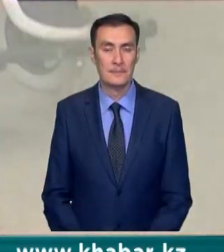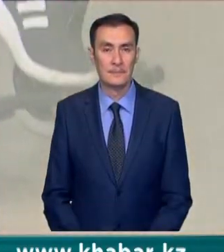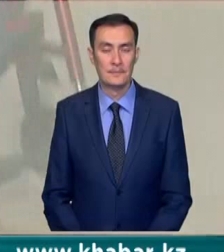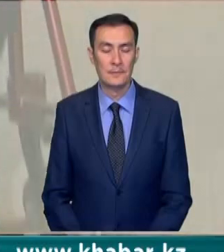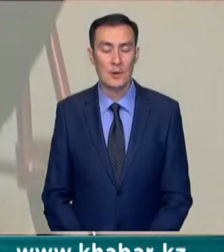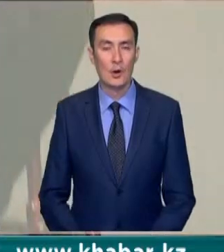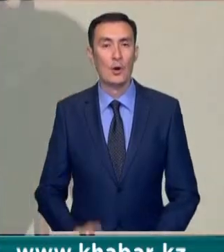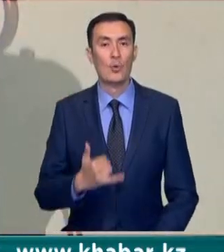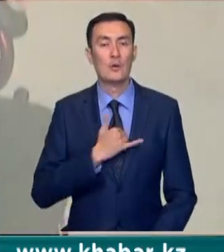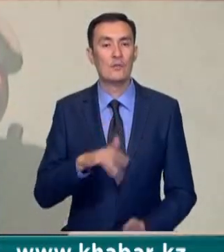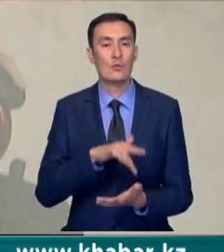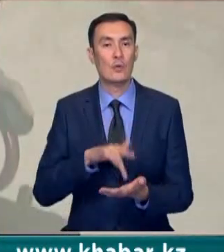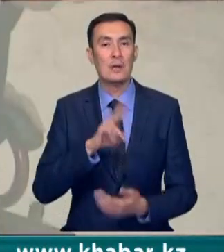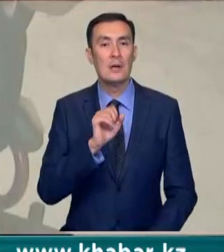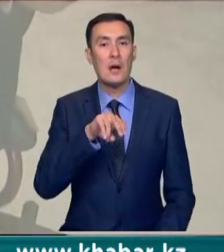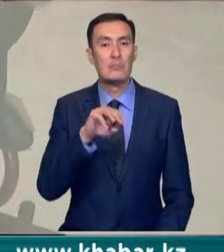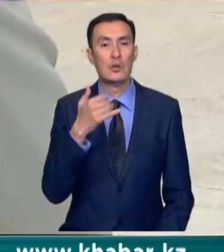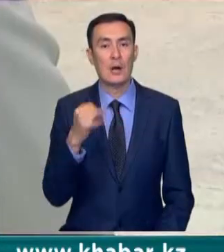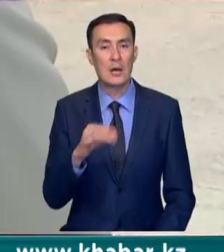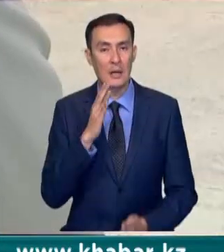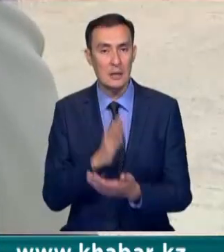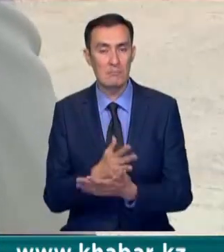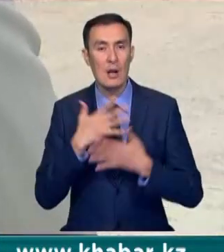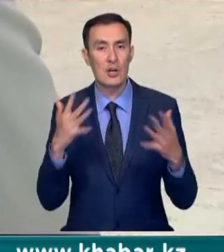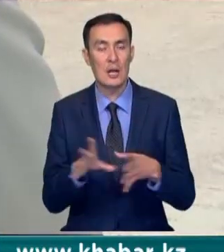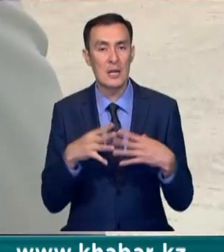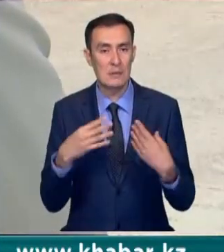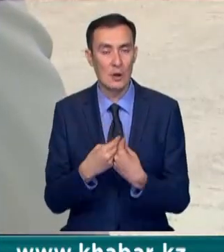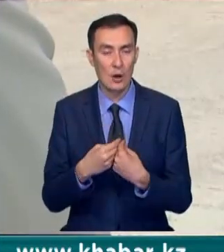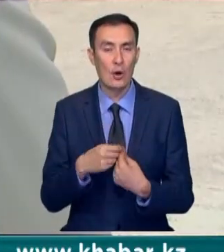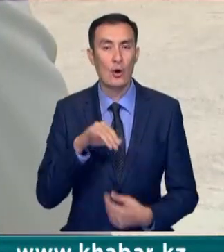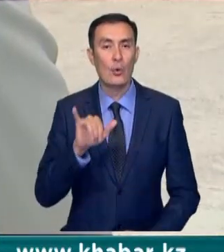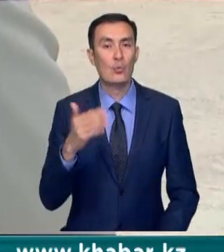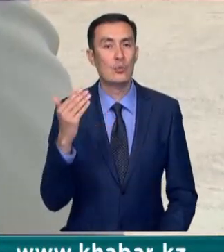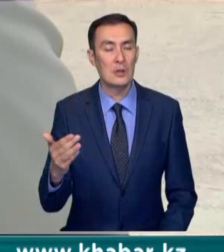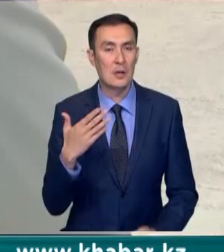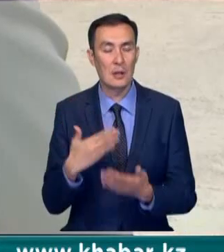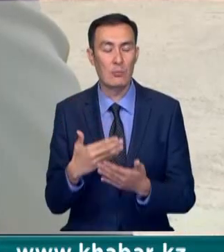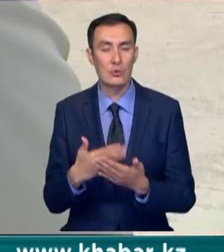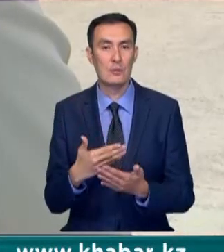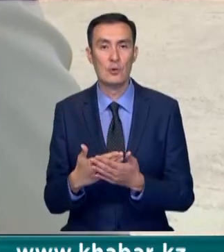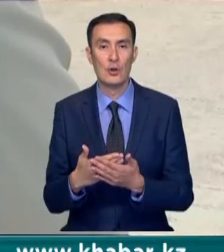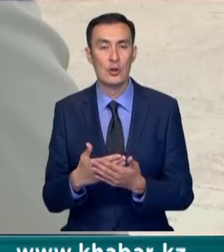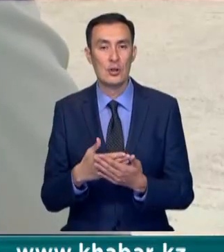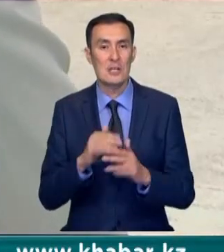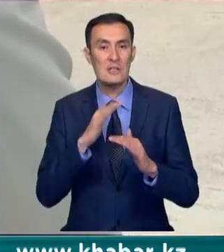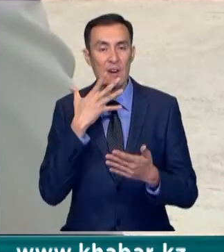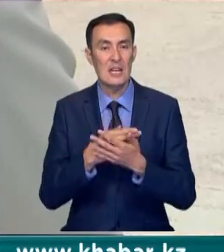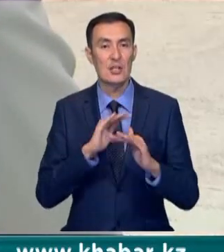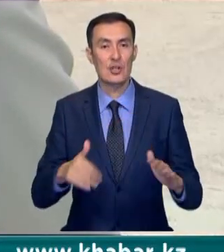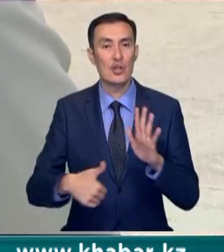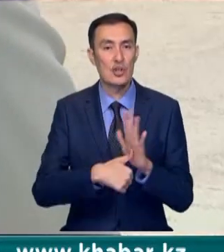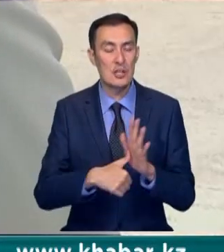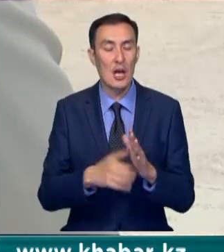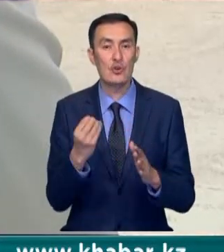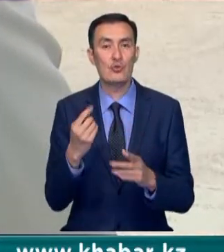У нас в Кабчагае есть большая семья Угничевых. У них, допустим, собственных детей 6 детей, а